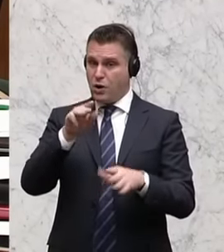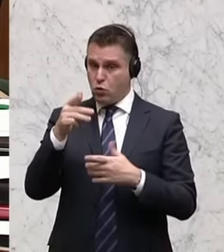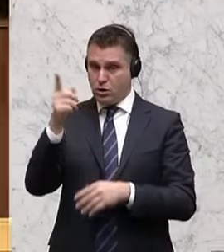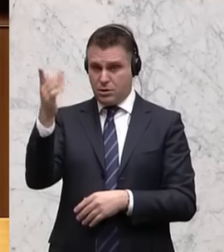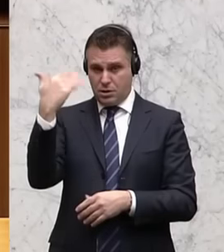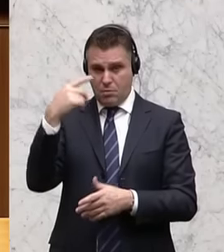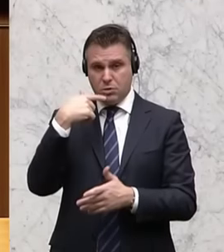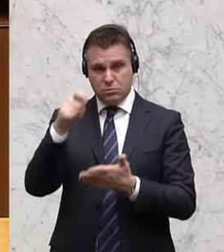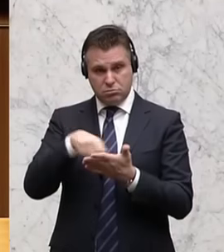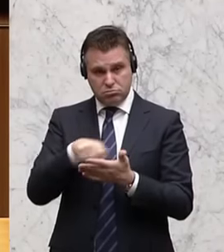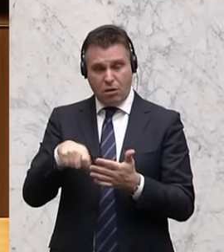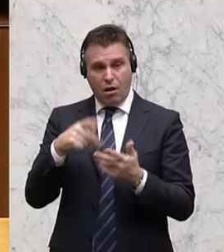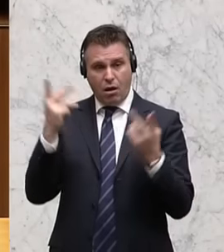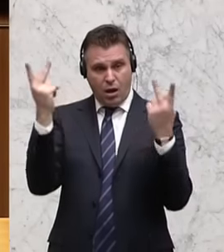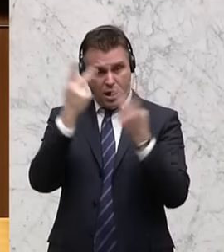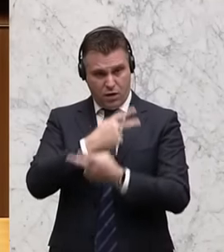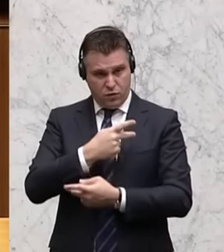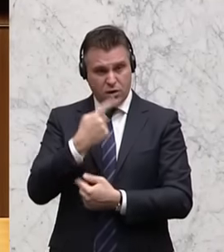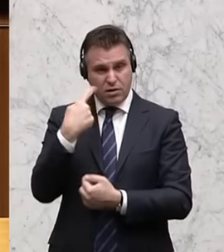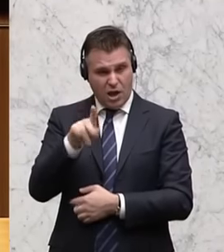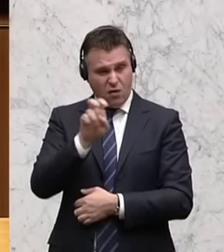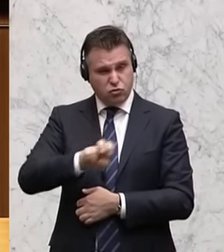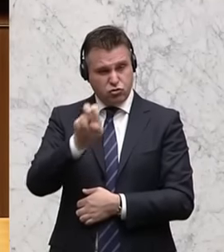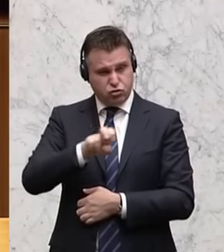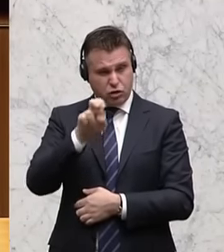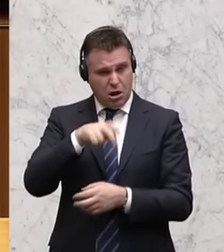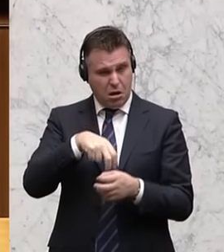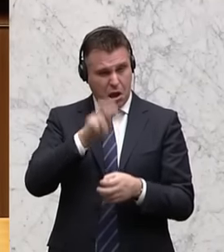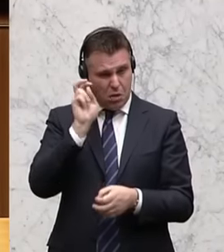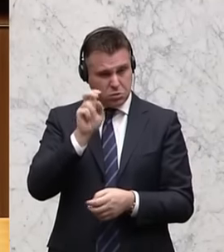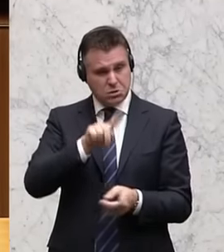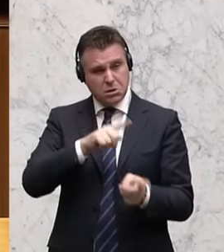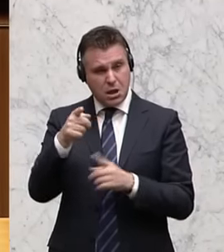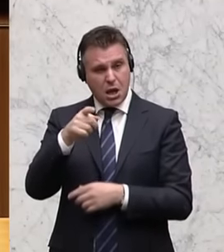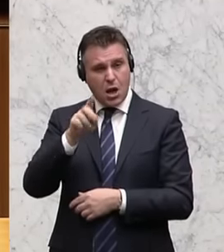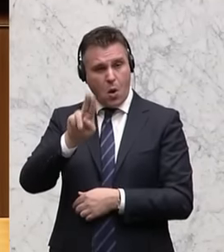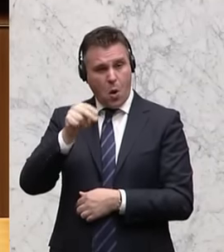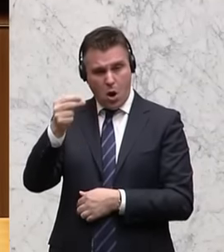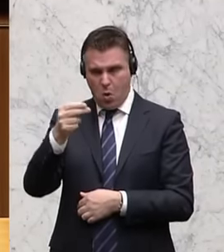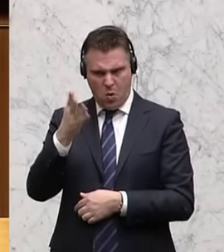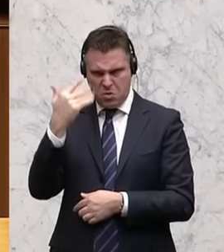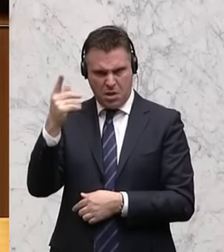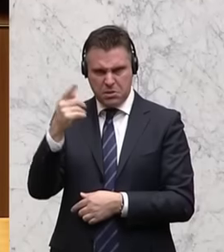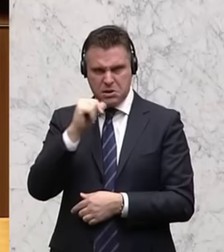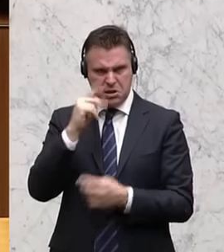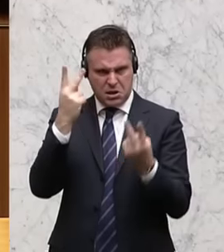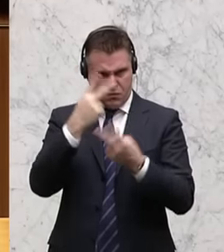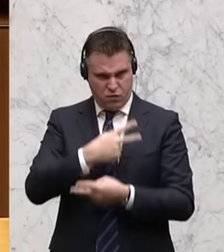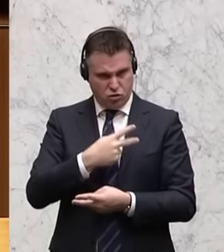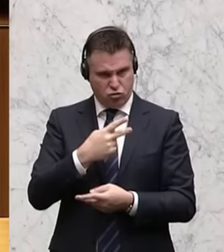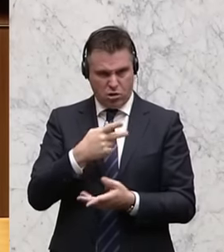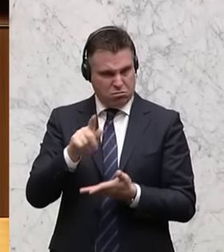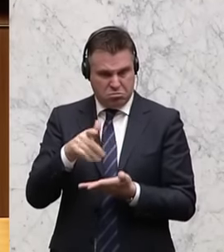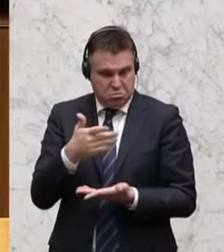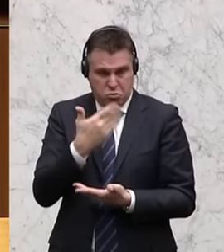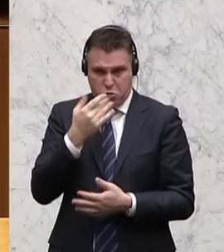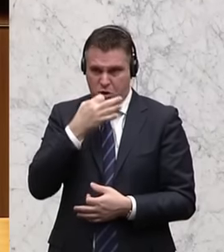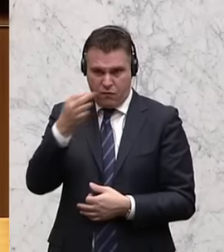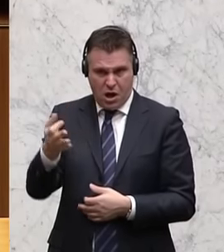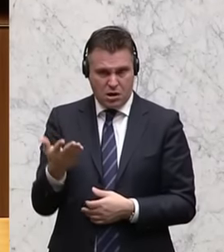Legitimation bekommen, aus dem Schilling auszusteigen und in die Eurozone zu gehen? Nein. Haben wir eine Legitimation